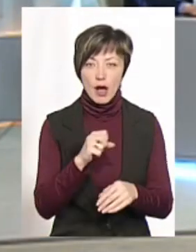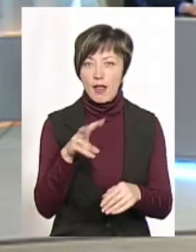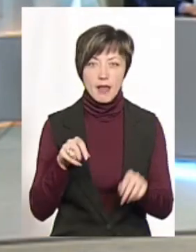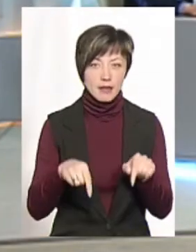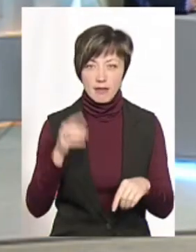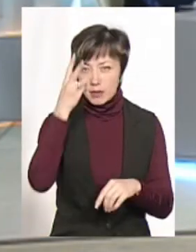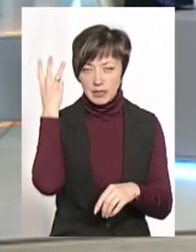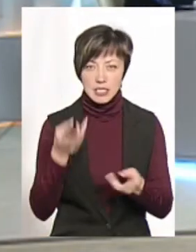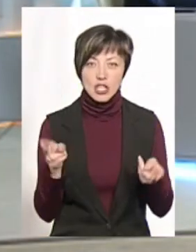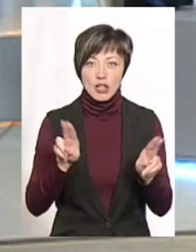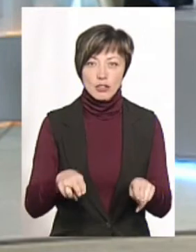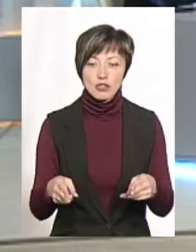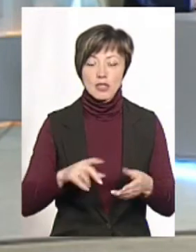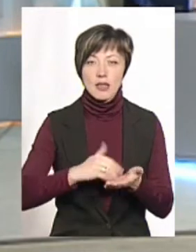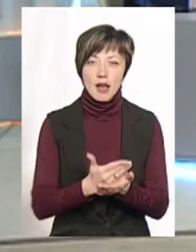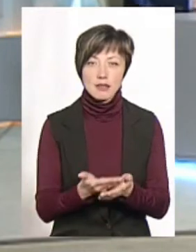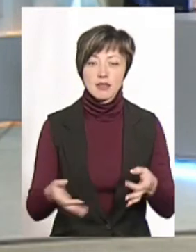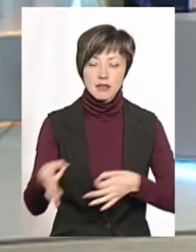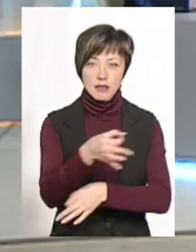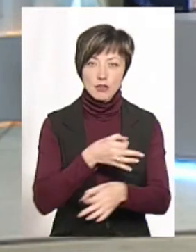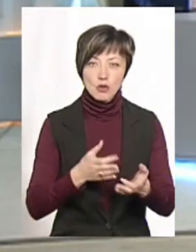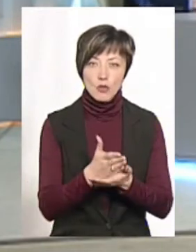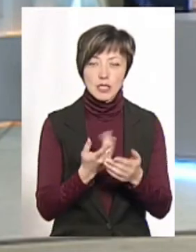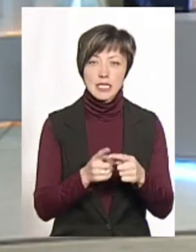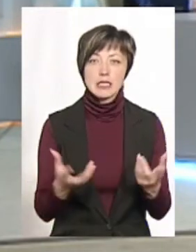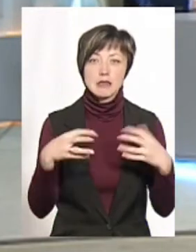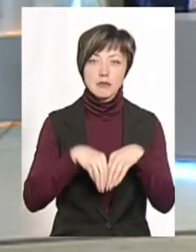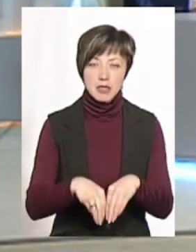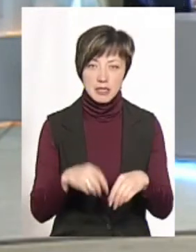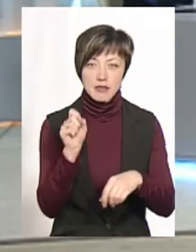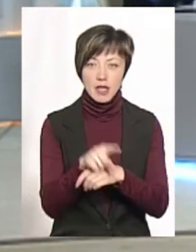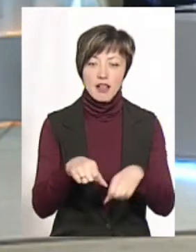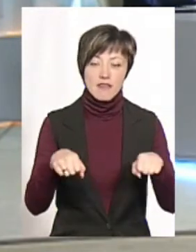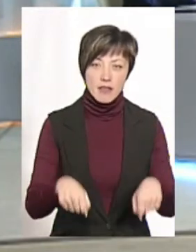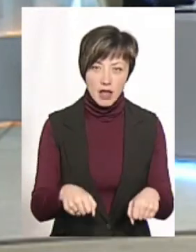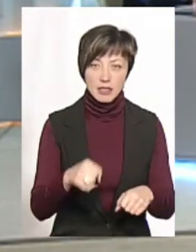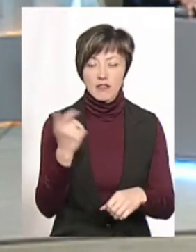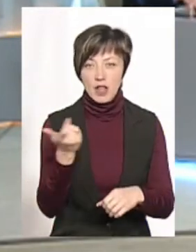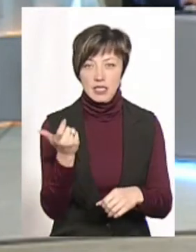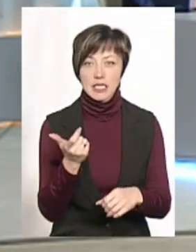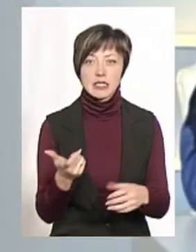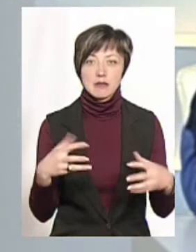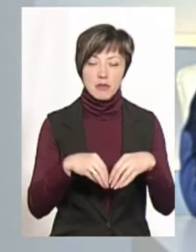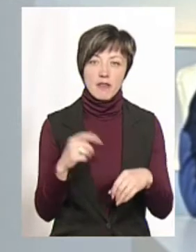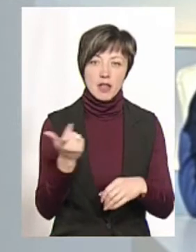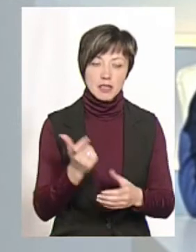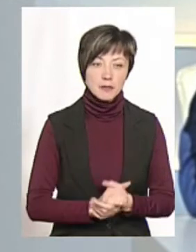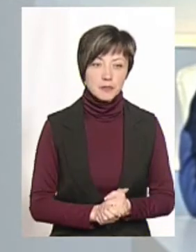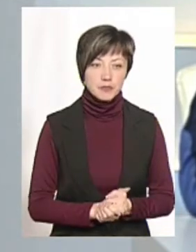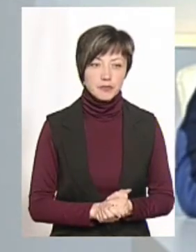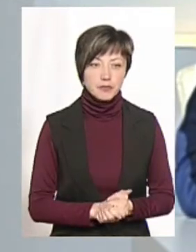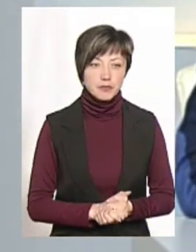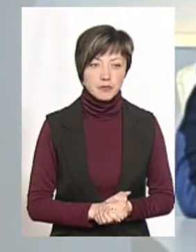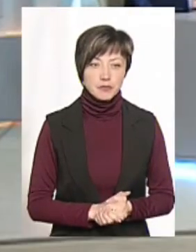але не в Хмельницькому. Залишаться якісні надавачі послуг. Це наше спільне завдання влади і власника та співвласника. Дякую.